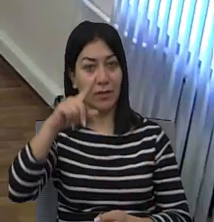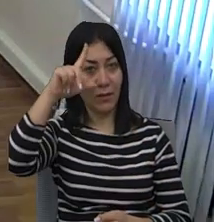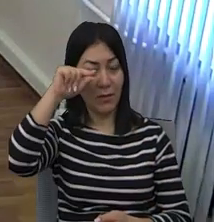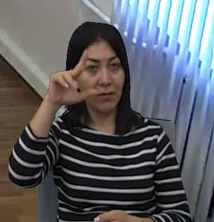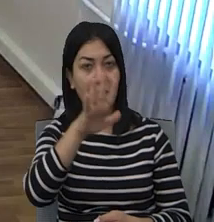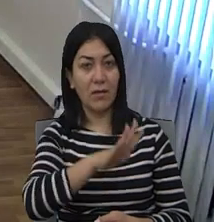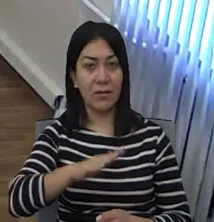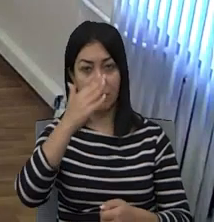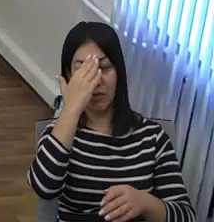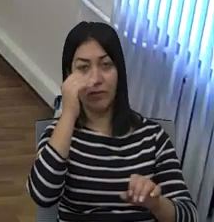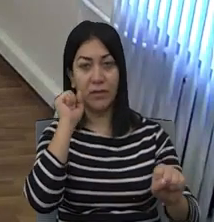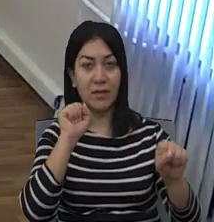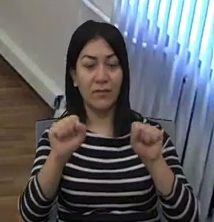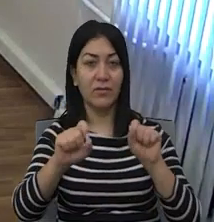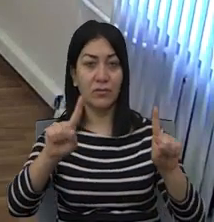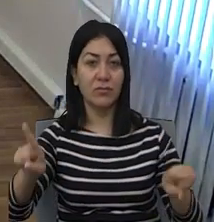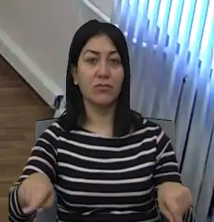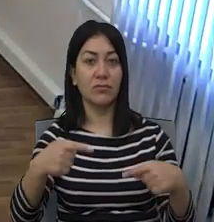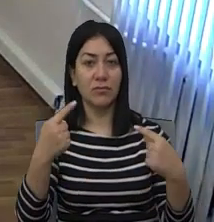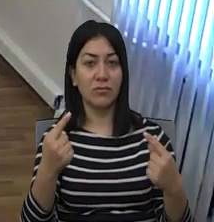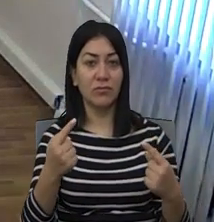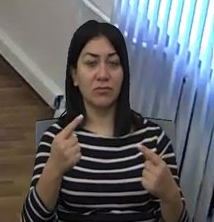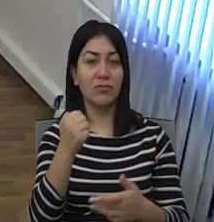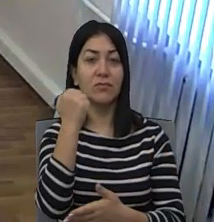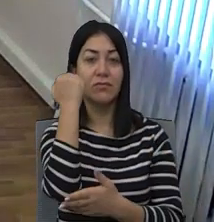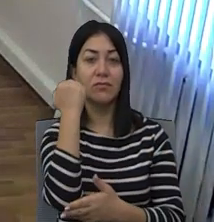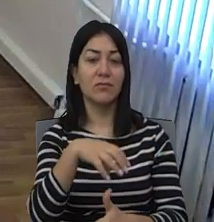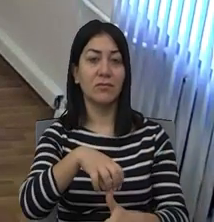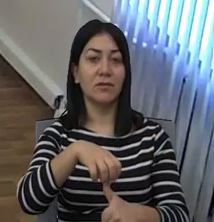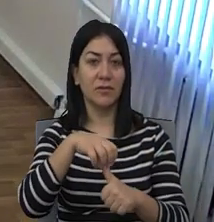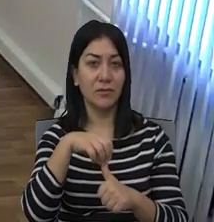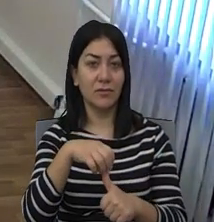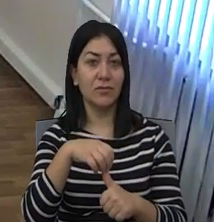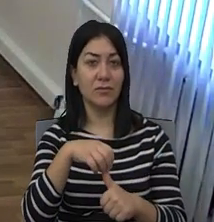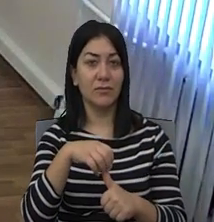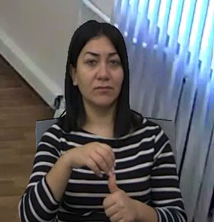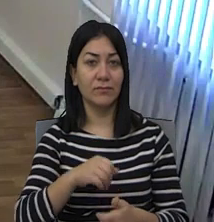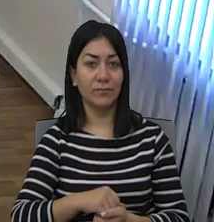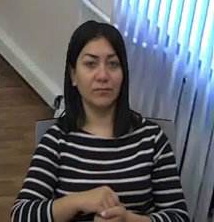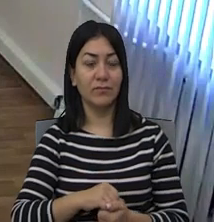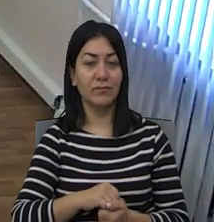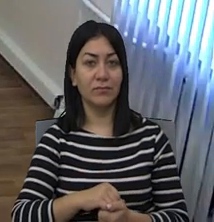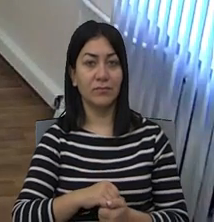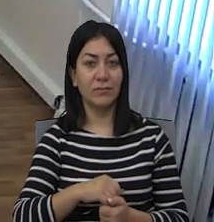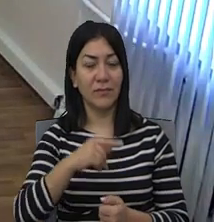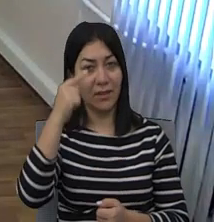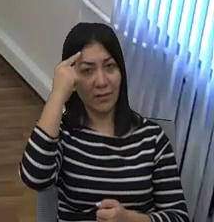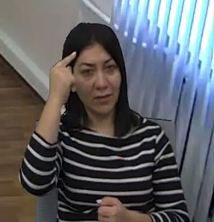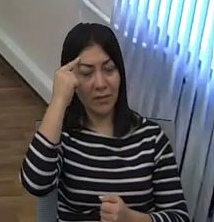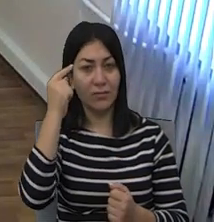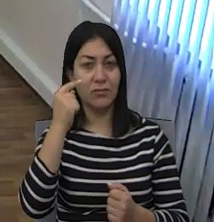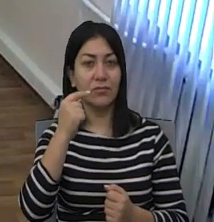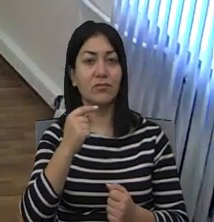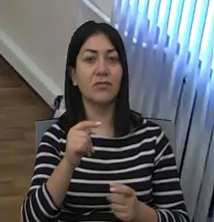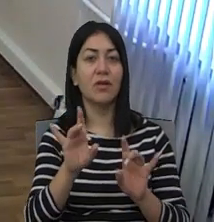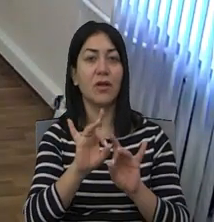ուրեմն, ժողովրդավարության կայացման հիմնական ասյուներից էլ այս ուրեմն տեղեկացվածությունը,